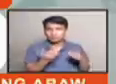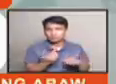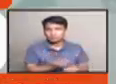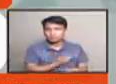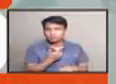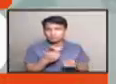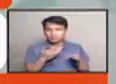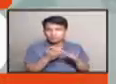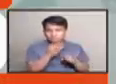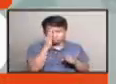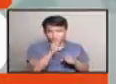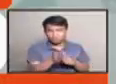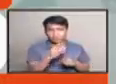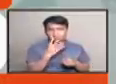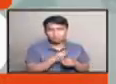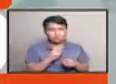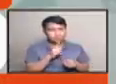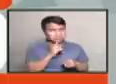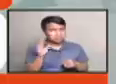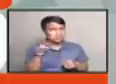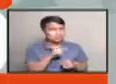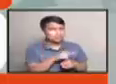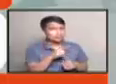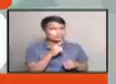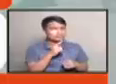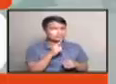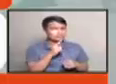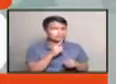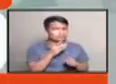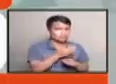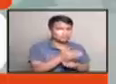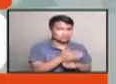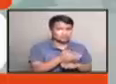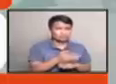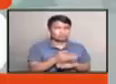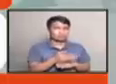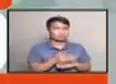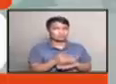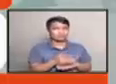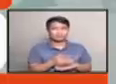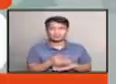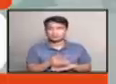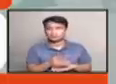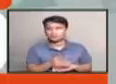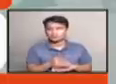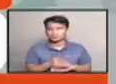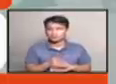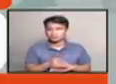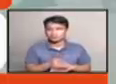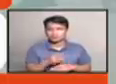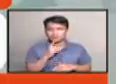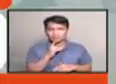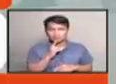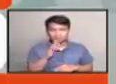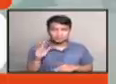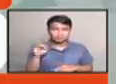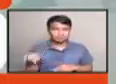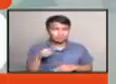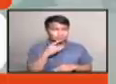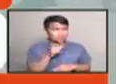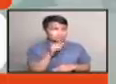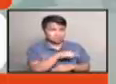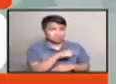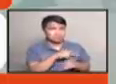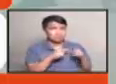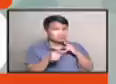lang. Diretso na po doon sa sabi mo, nangako po sa inyo si Kale na ayusin yung bangga. Tama? Sabi niyo,